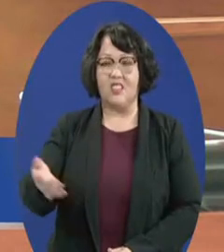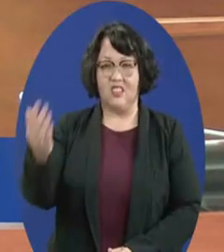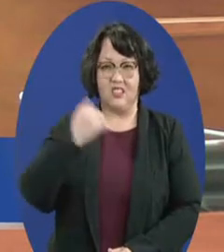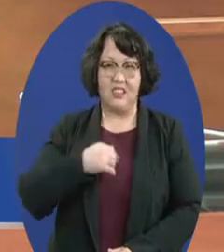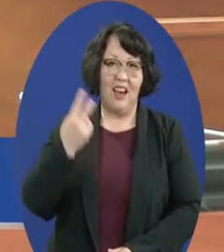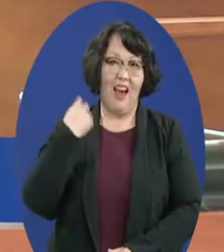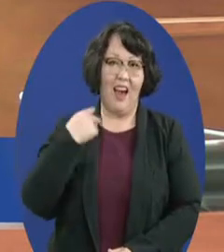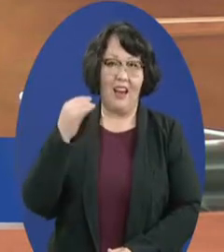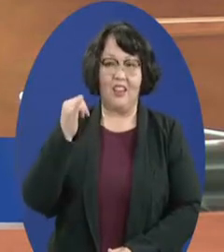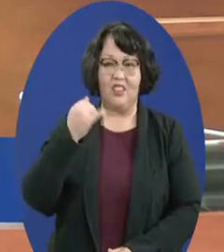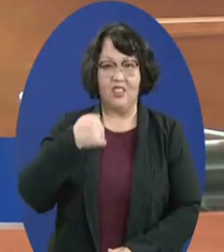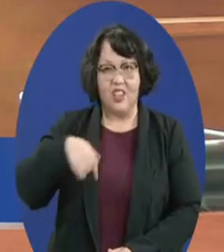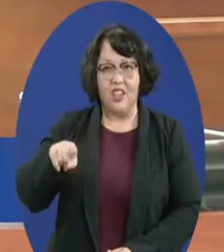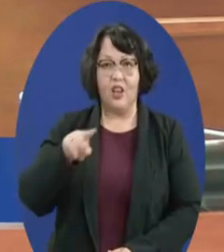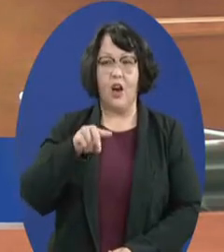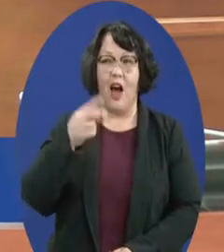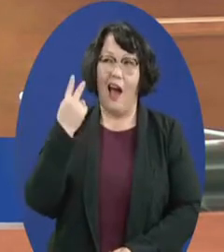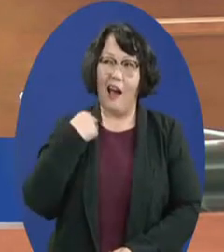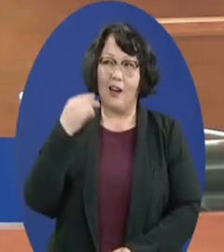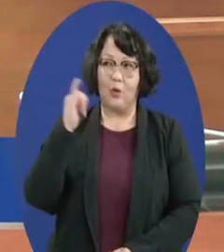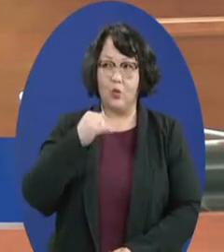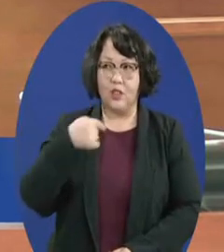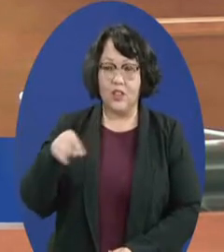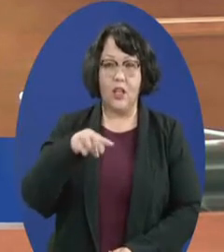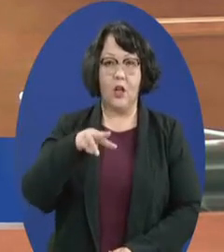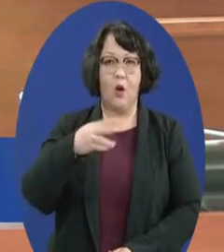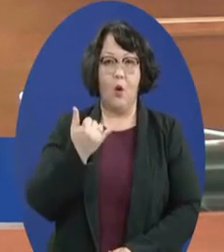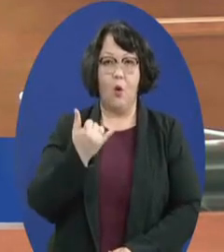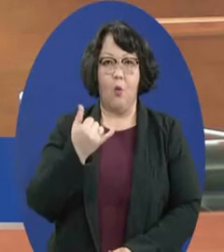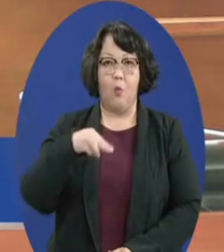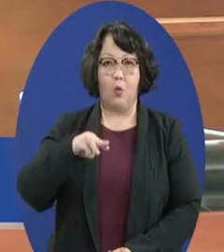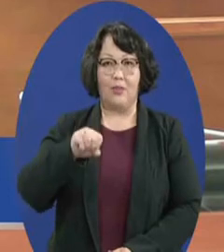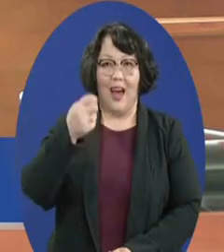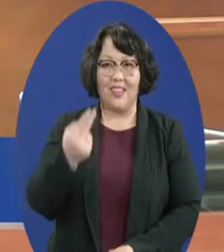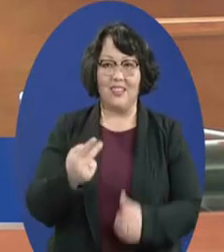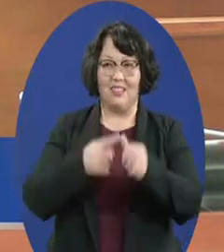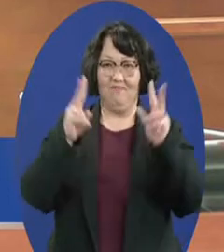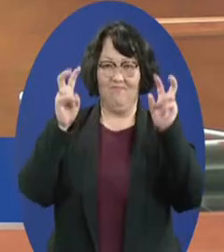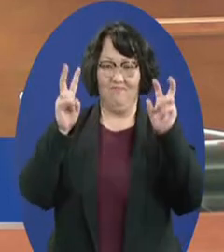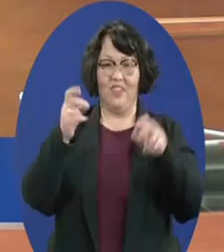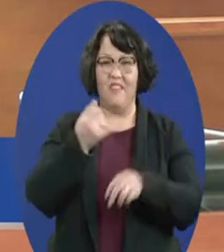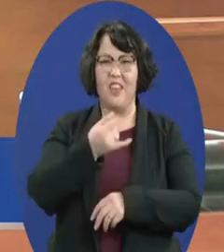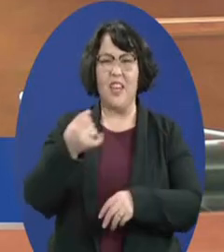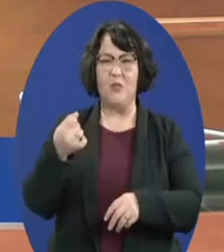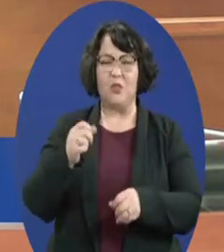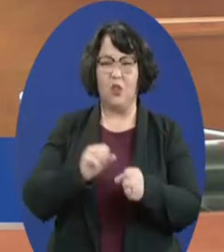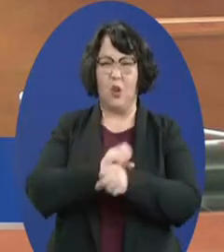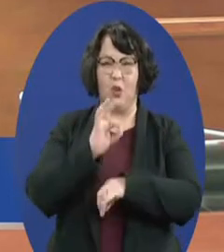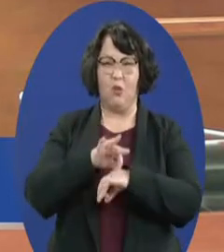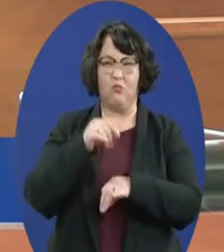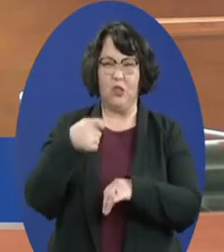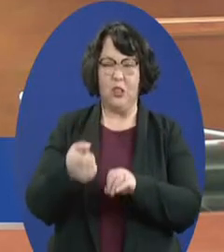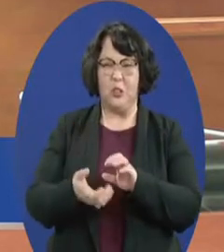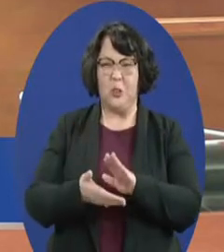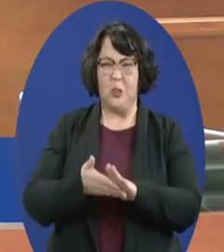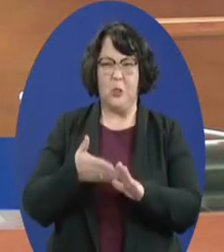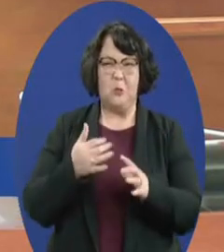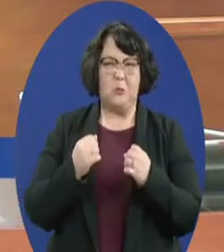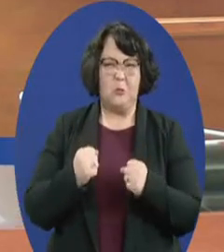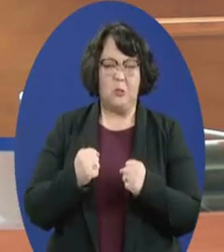Английн мутац гэж үрдэлсэн тодорхойлж байгаа. За энэ нь ч бас сүүлийн 7 хоногийн турш үргэлжилж байгаа